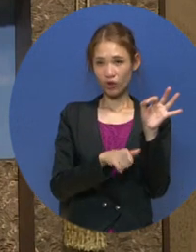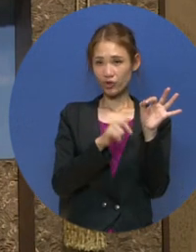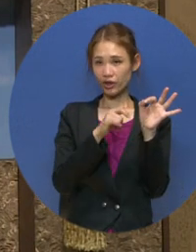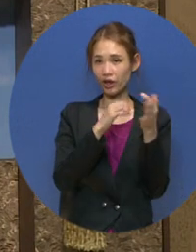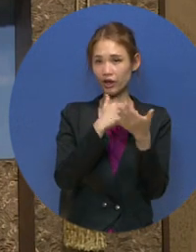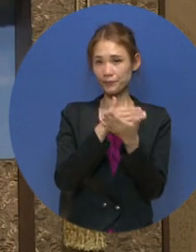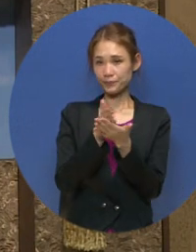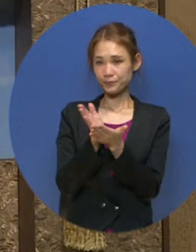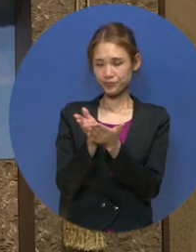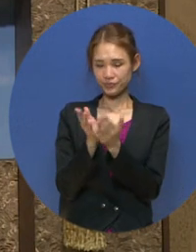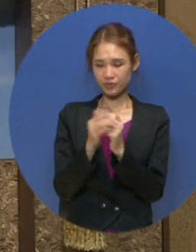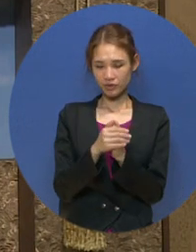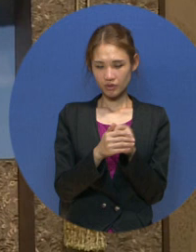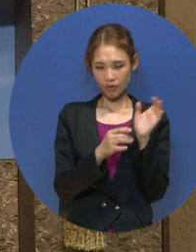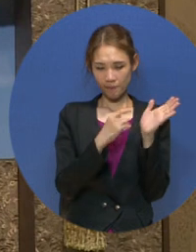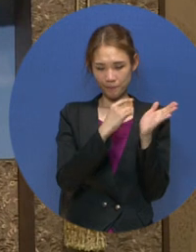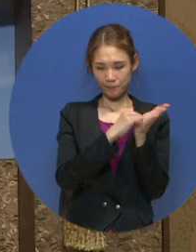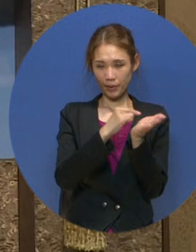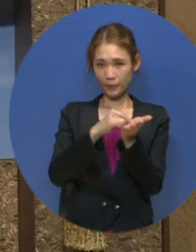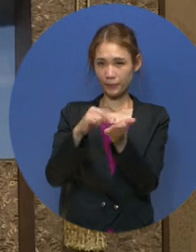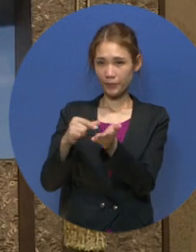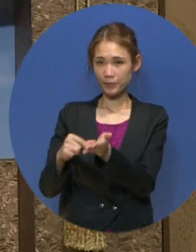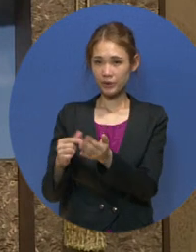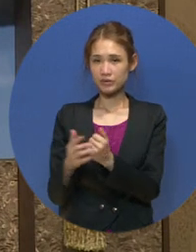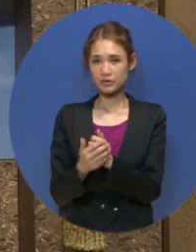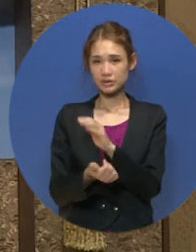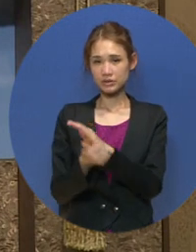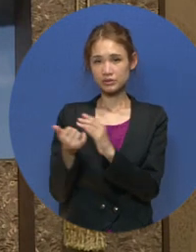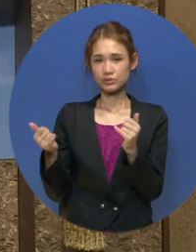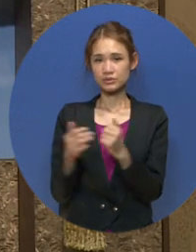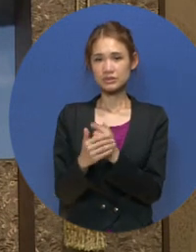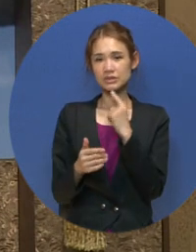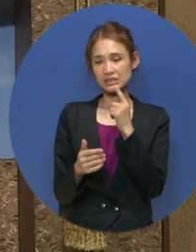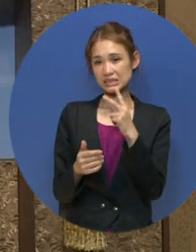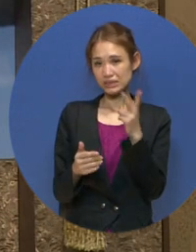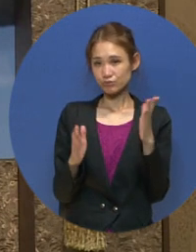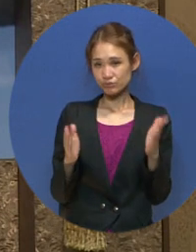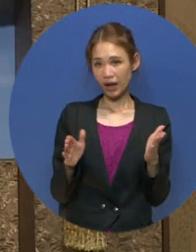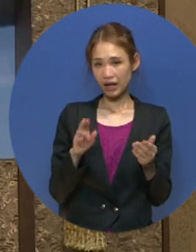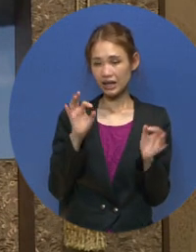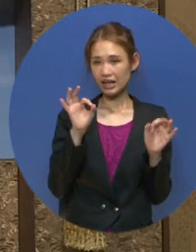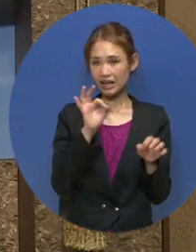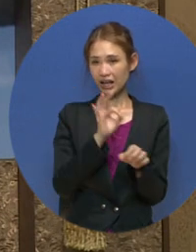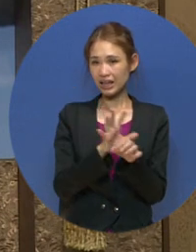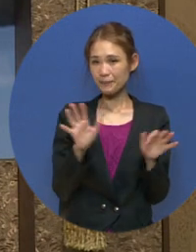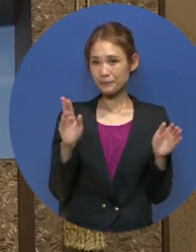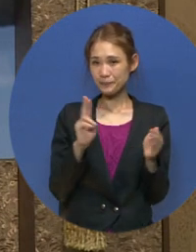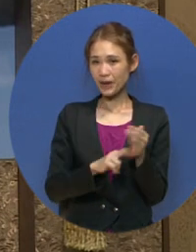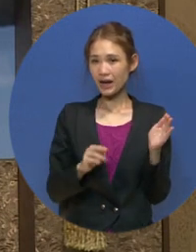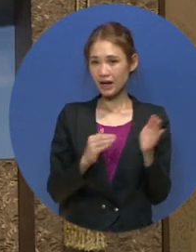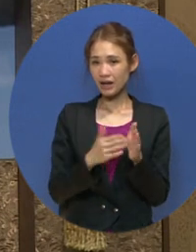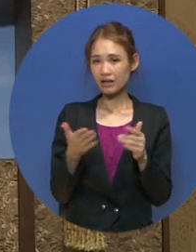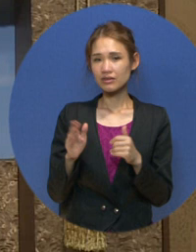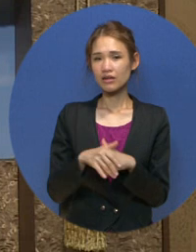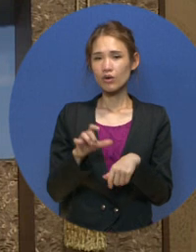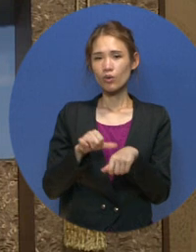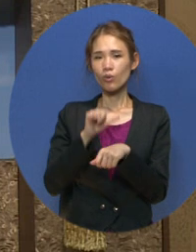10개를 판매할 경우에 희망 직원인 경우에는 뭐 1, 2분이면 되는 업무를 네. 5분, 10분이 넘어가게